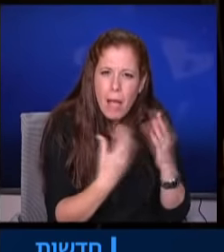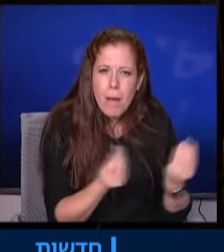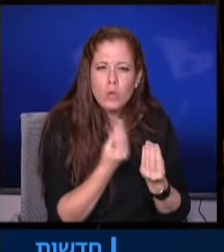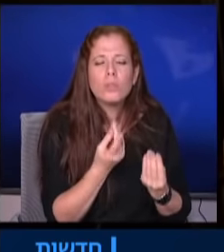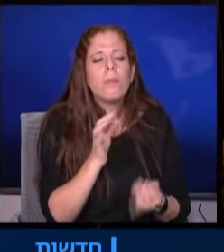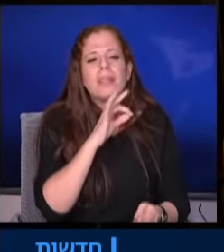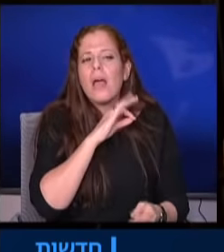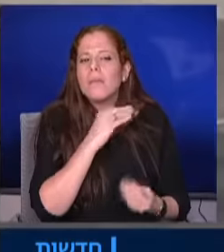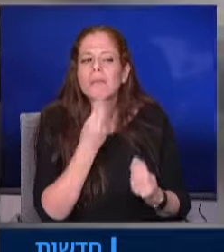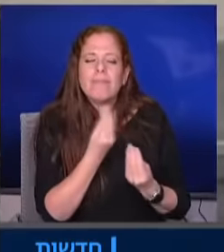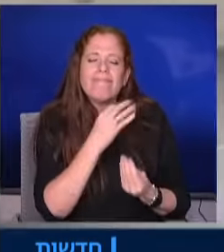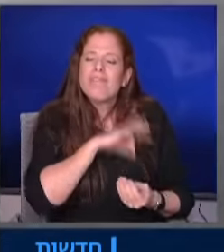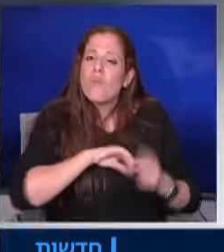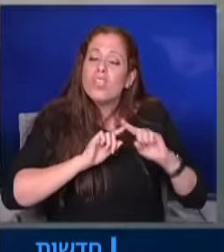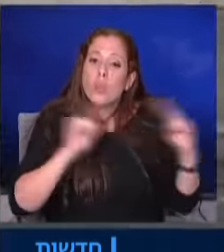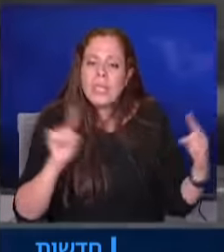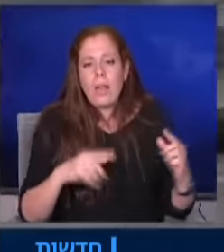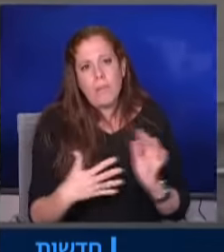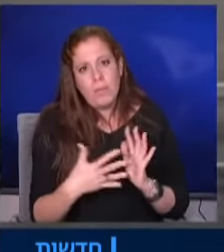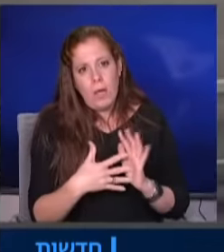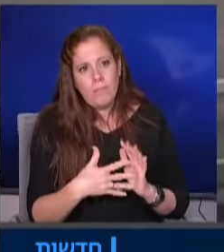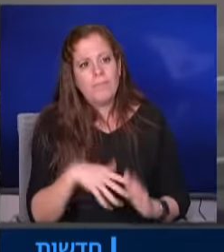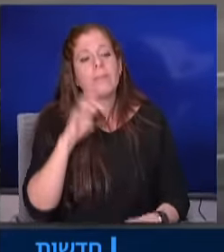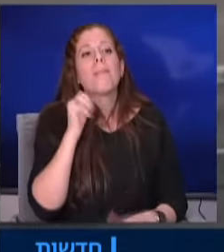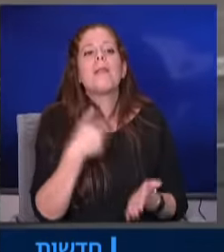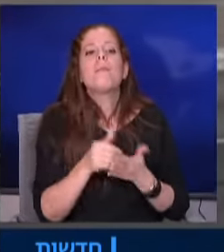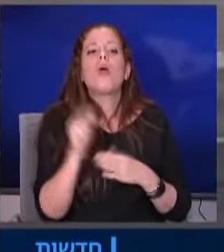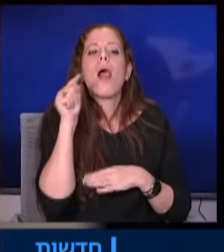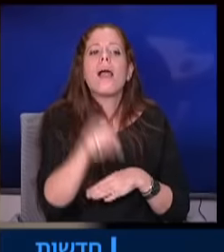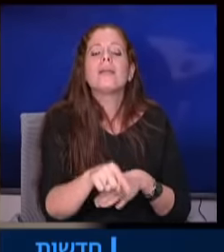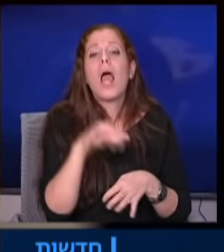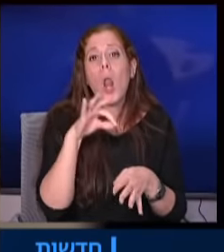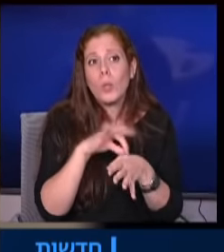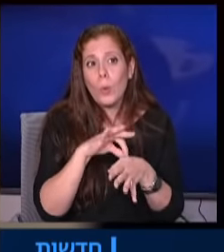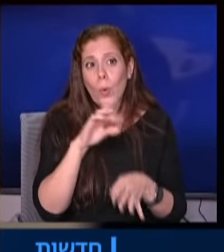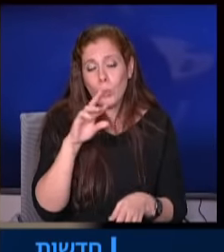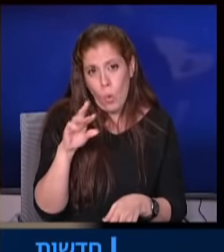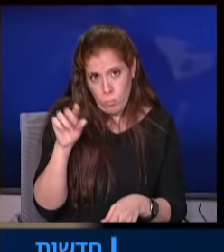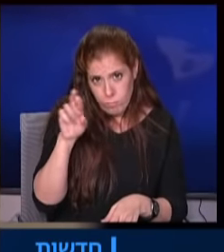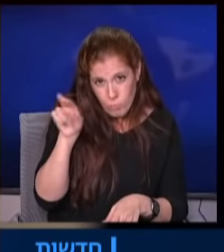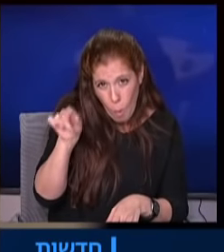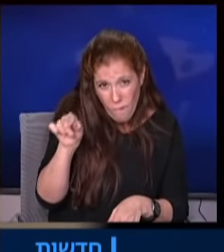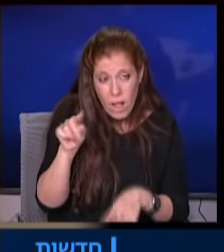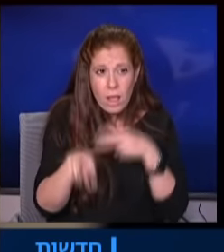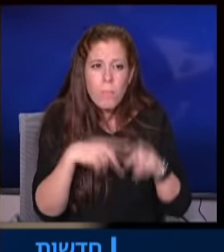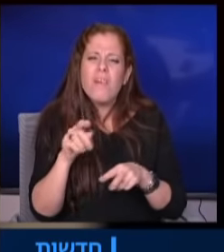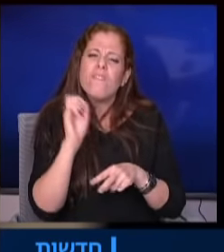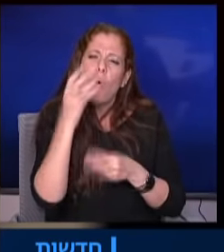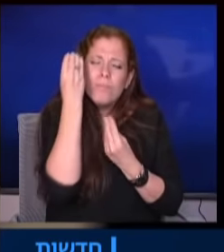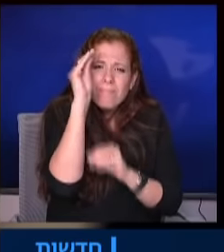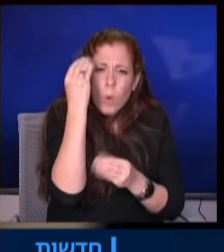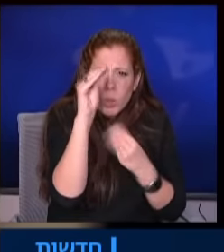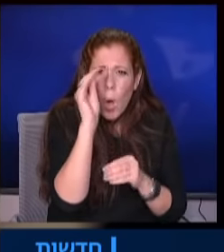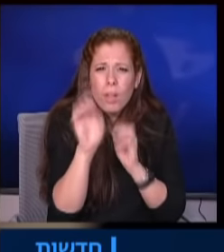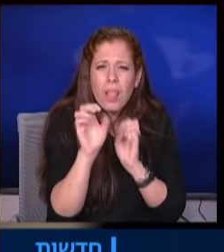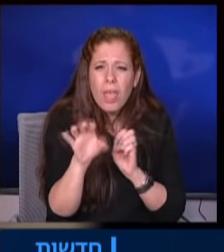שונה לחלוטין של הבדיקה. מיטל ממשיכה להגיע לדוקטור רופא לטיפולים, והוא מציף אותה בהודעות טקסט מטרידות.